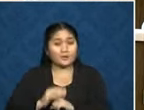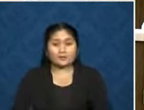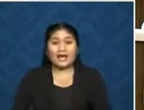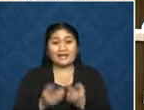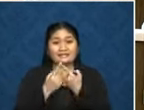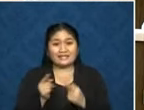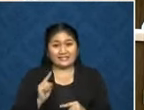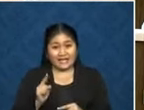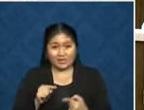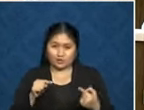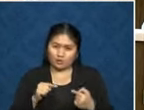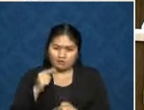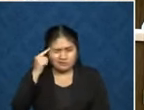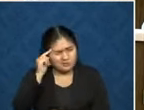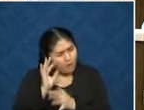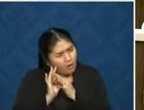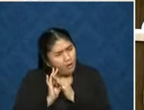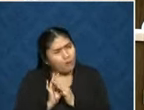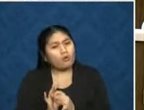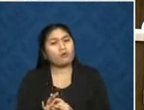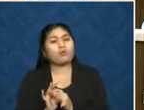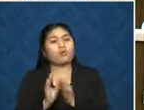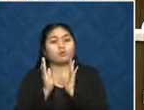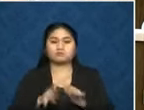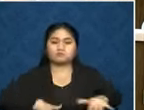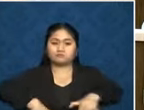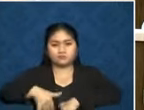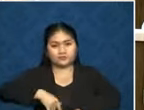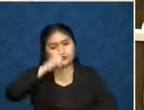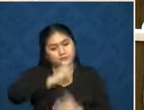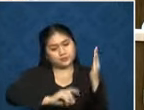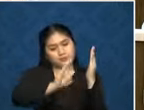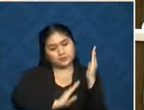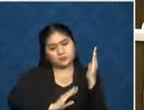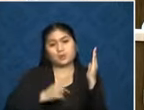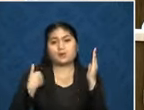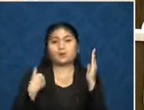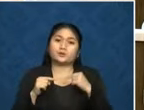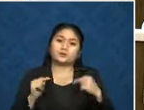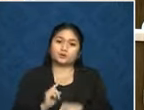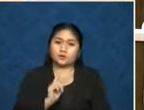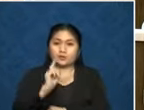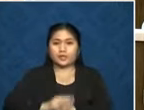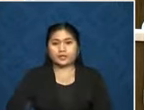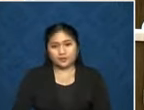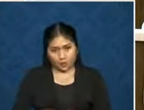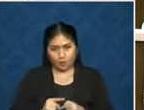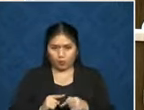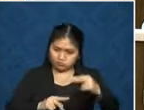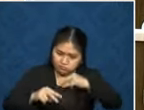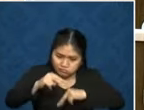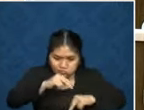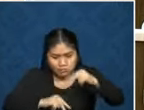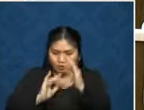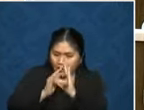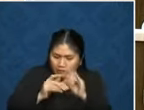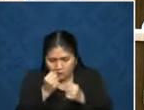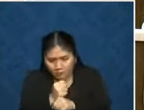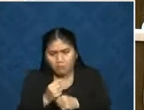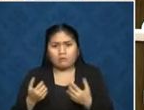ตแต่จะขอแสดงความเป็นห่วงใยว่าประชาชนในประเทศของเราจะใช้และควบคุมเทคโนโลยีได้อย่าง